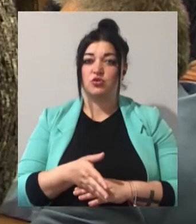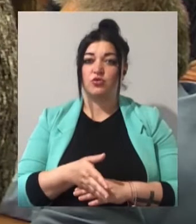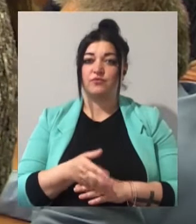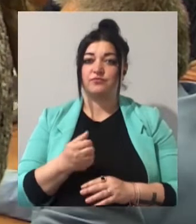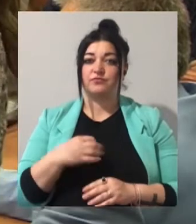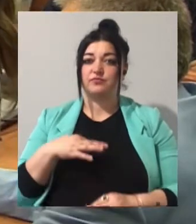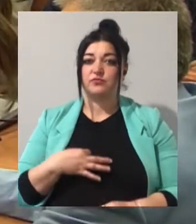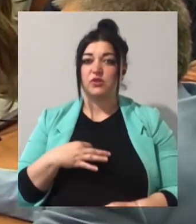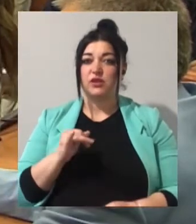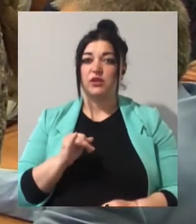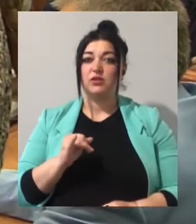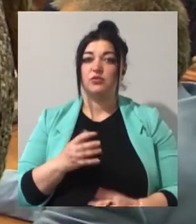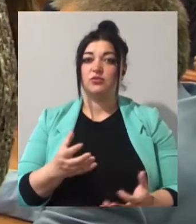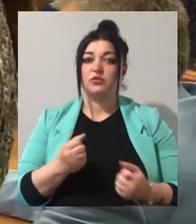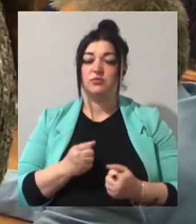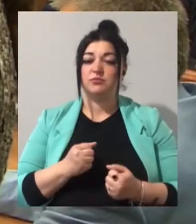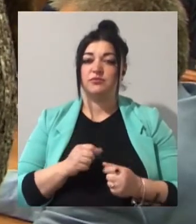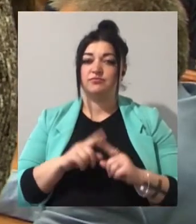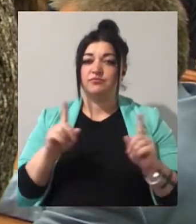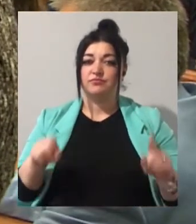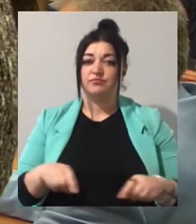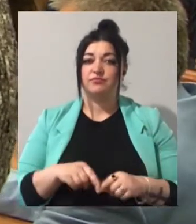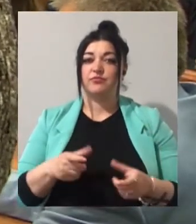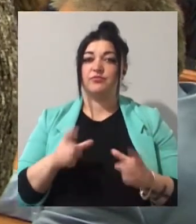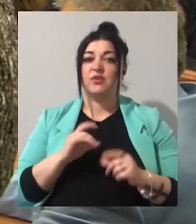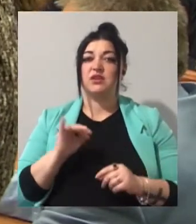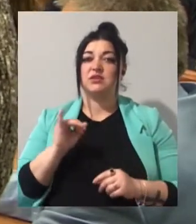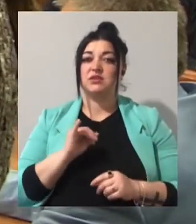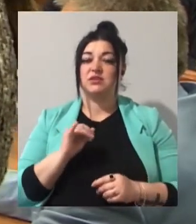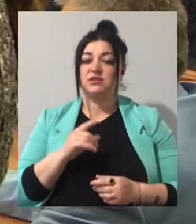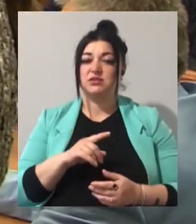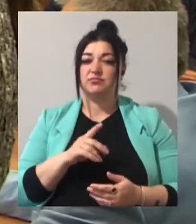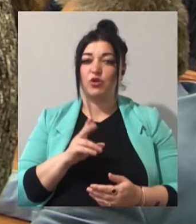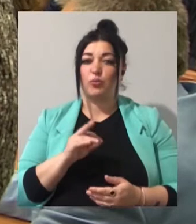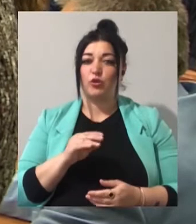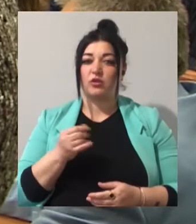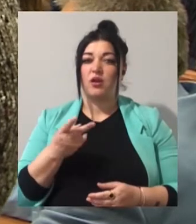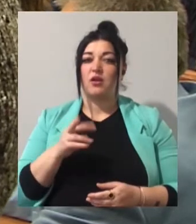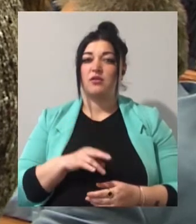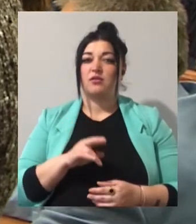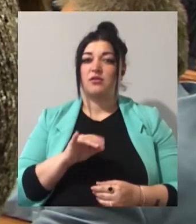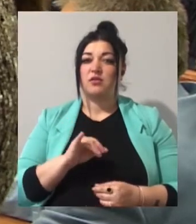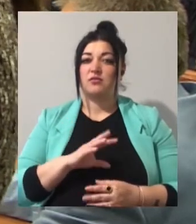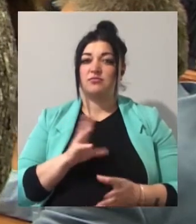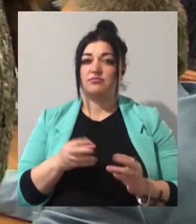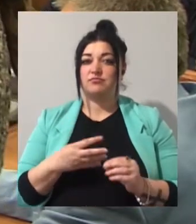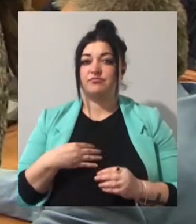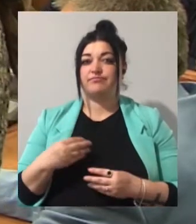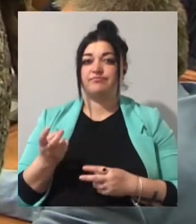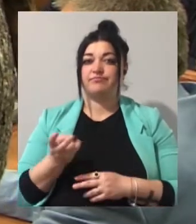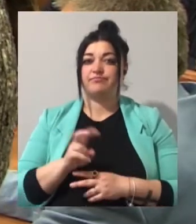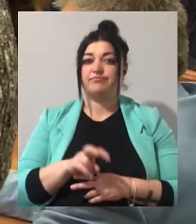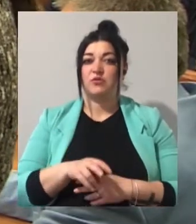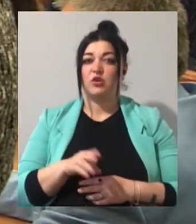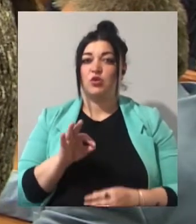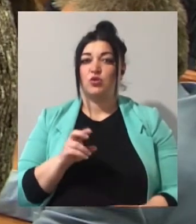отримали підозру, ми отримали клопотання, ми отримали всі додатки і 22-го ми самі з'явилися до суду. Тобто